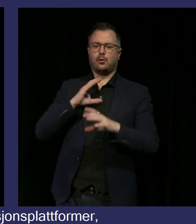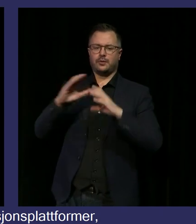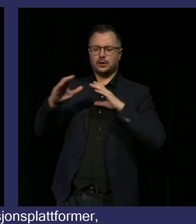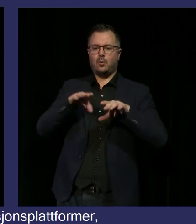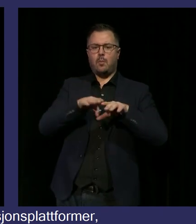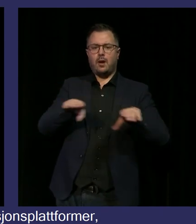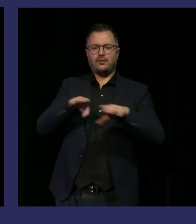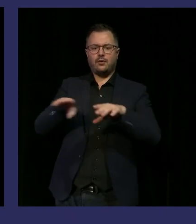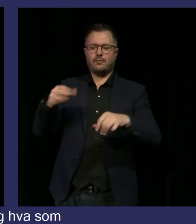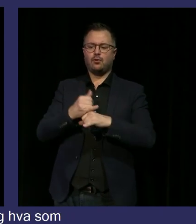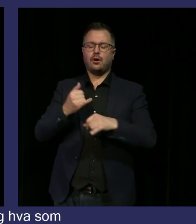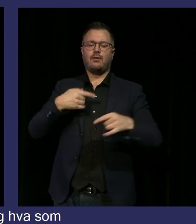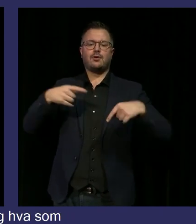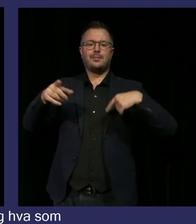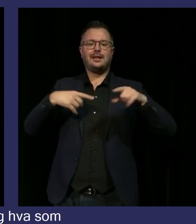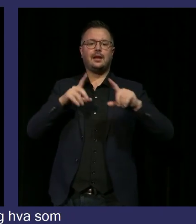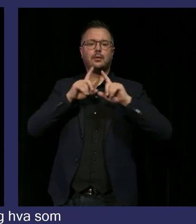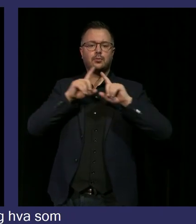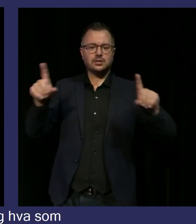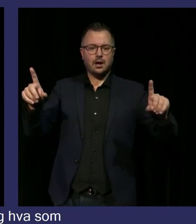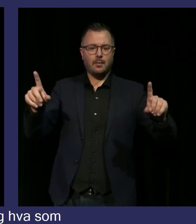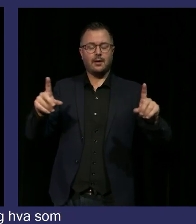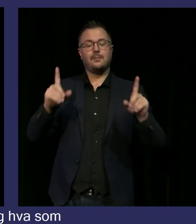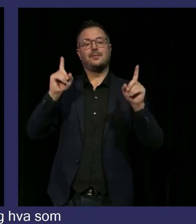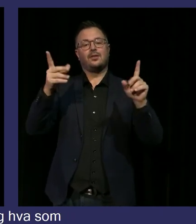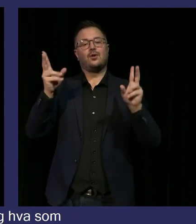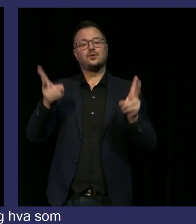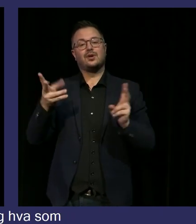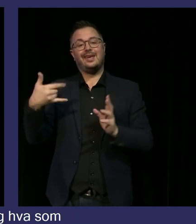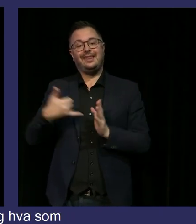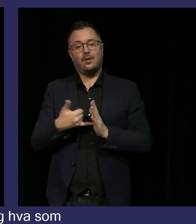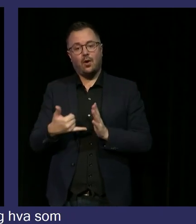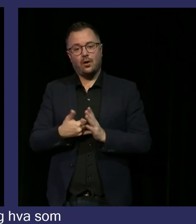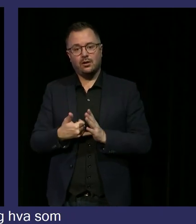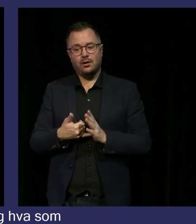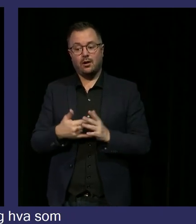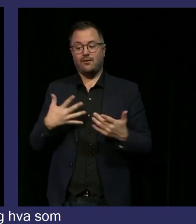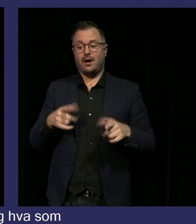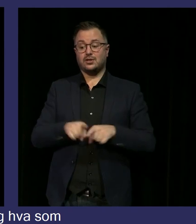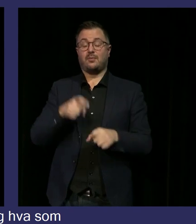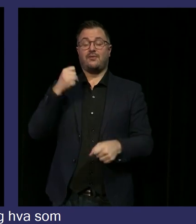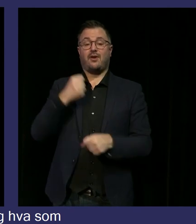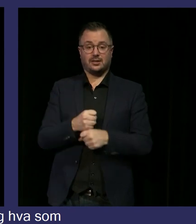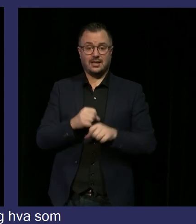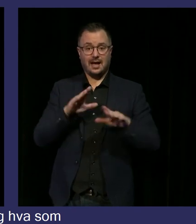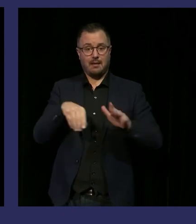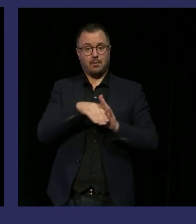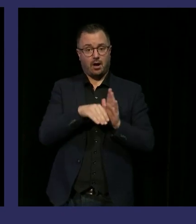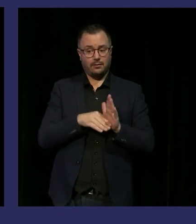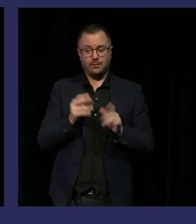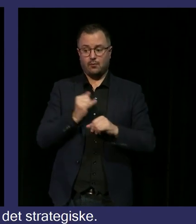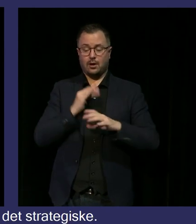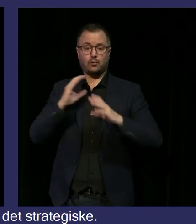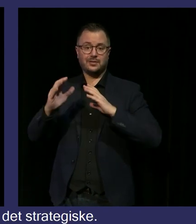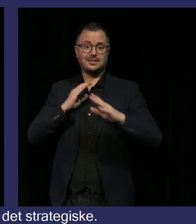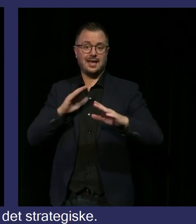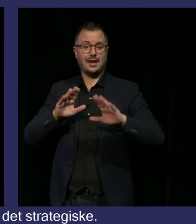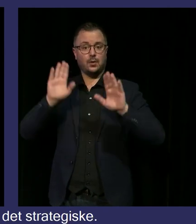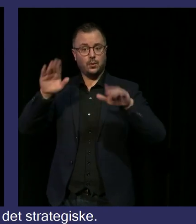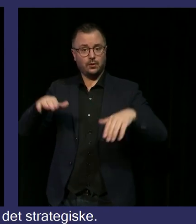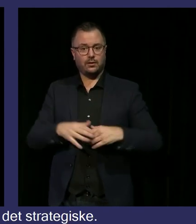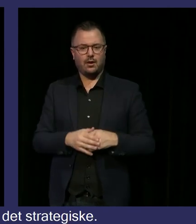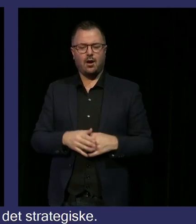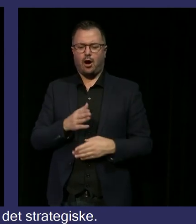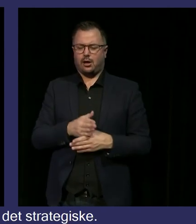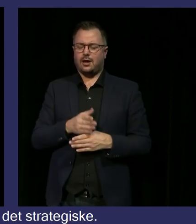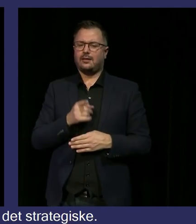man formidler et budskap. Men noe annet jo innholdet. Og hva som faktisk planen når man kommuniserer. Og her, der ligger nok